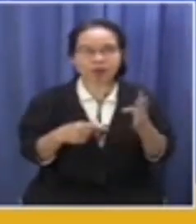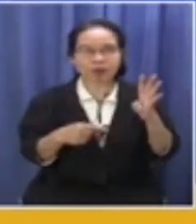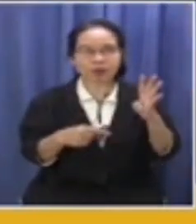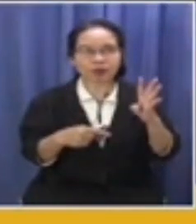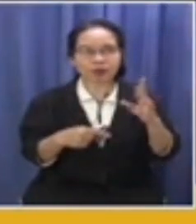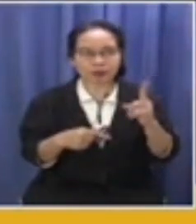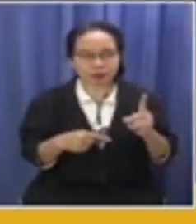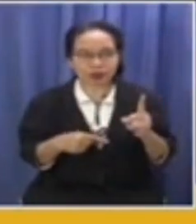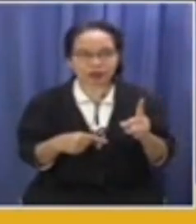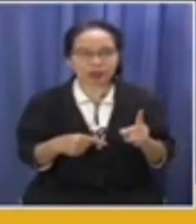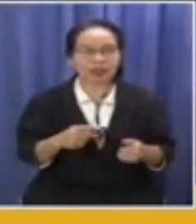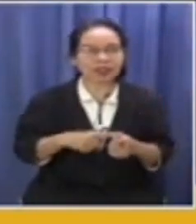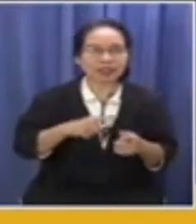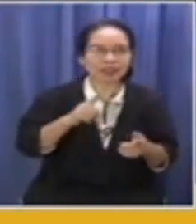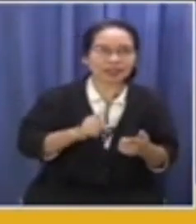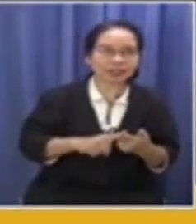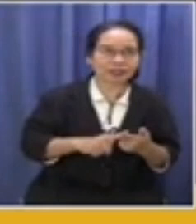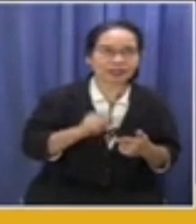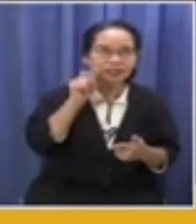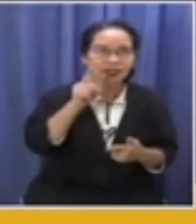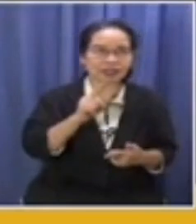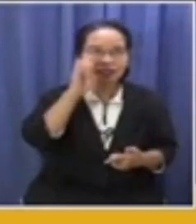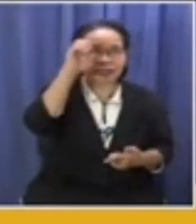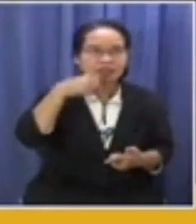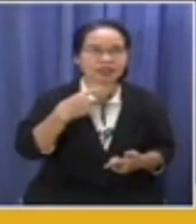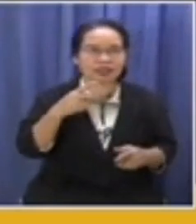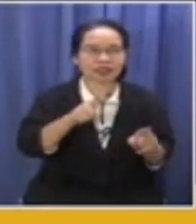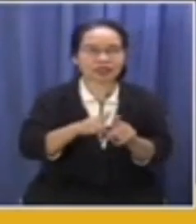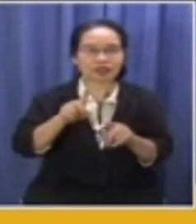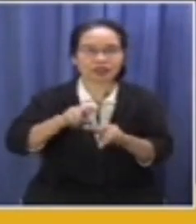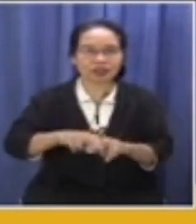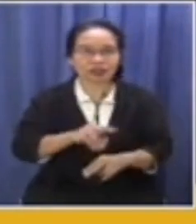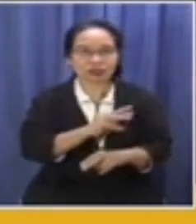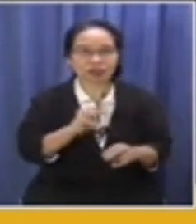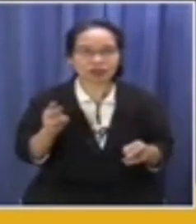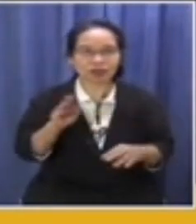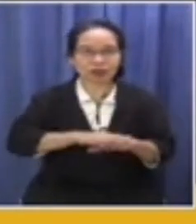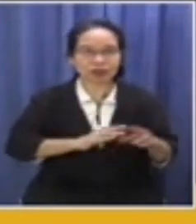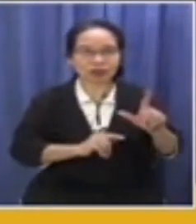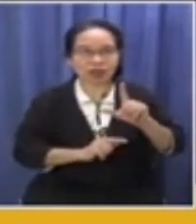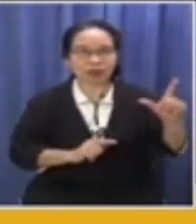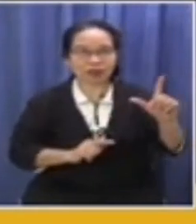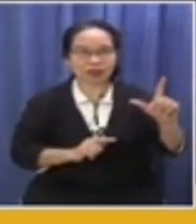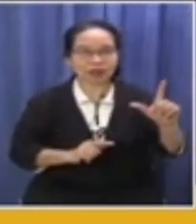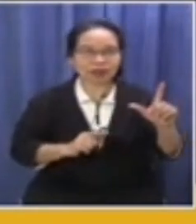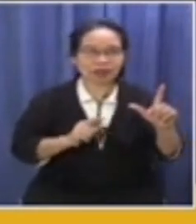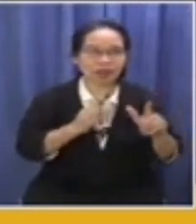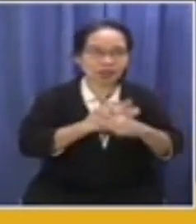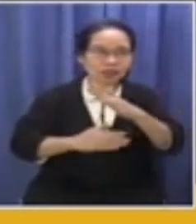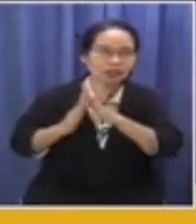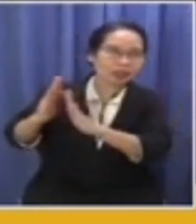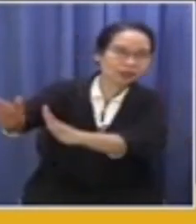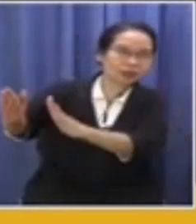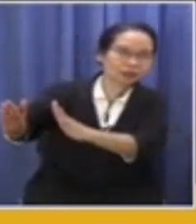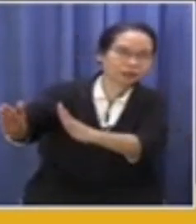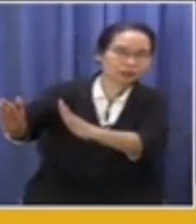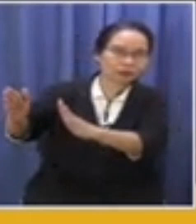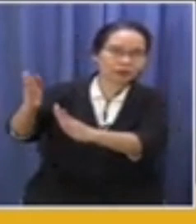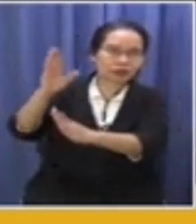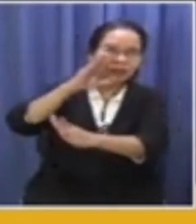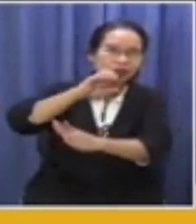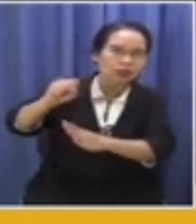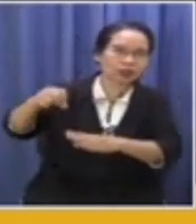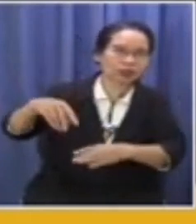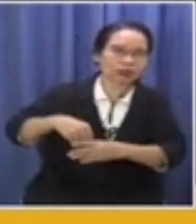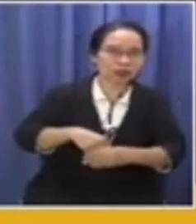2541 kung magkagayo'y sasabihin naman niya sa mga nasa kaliwa magsilayo kayo sa akin kayong